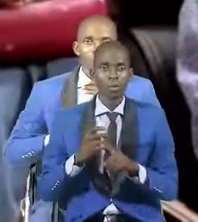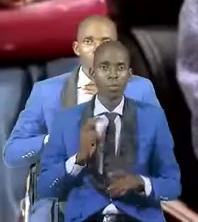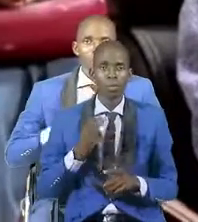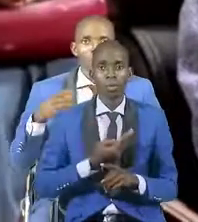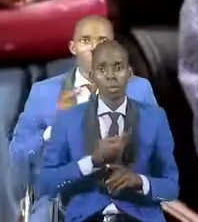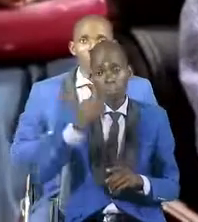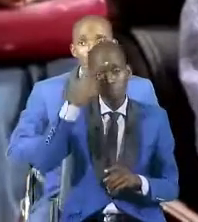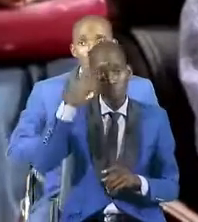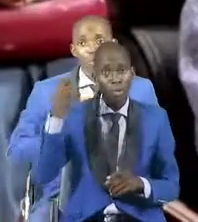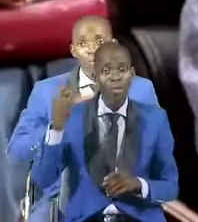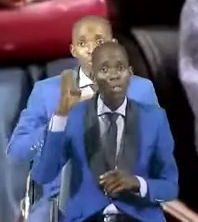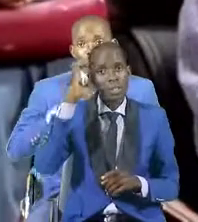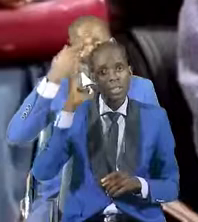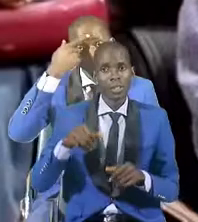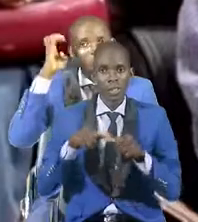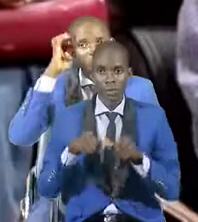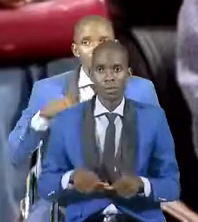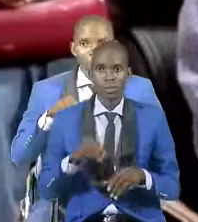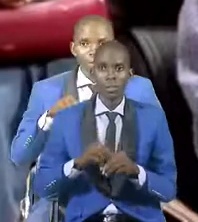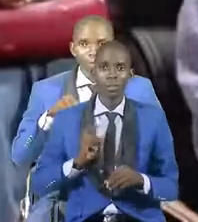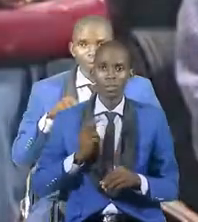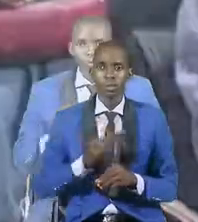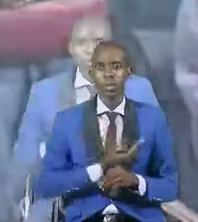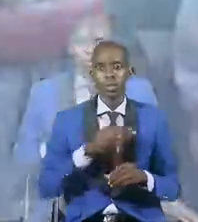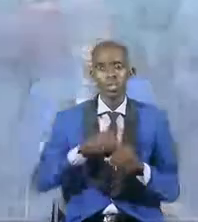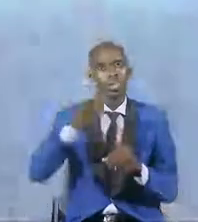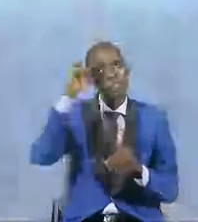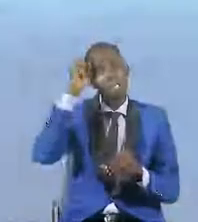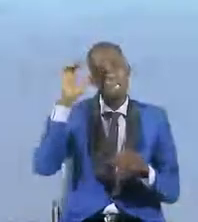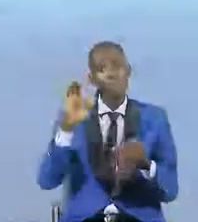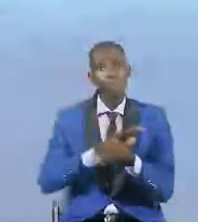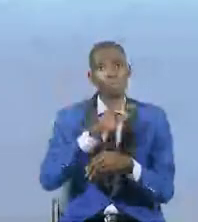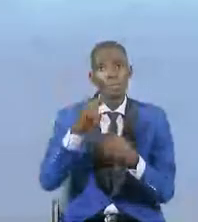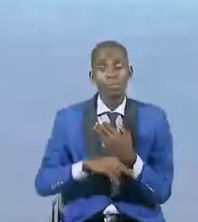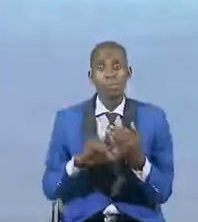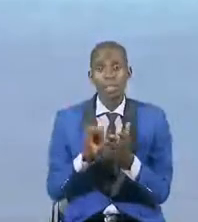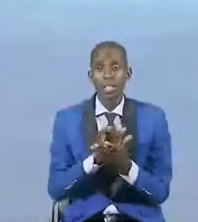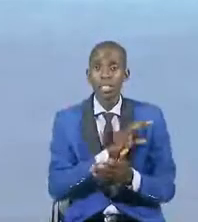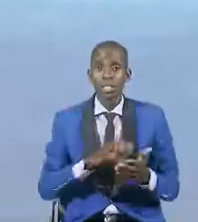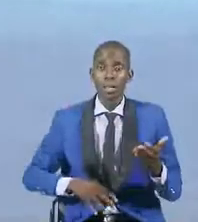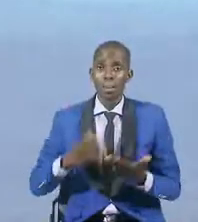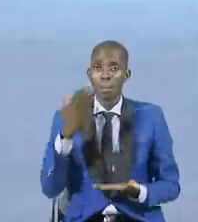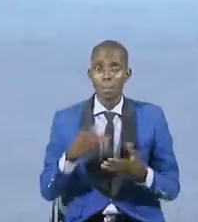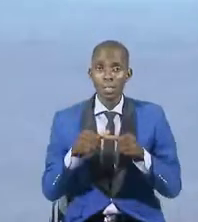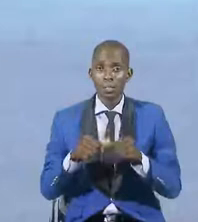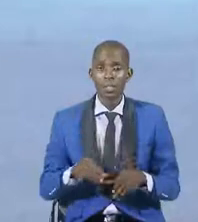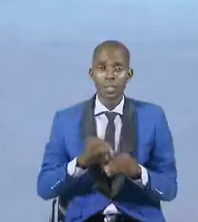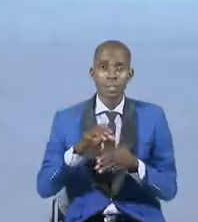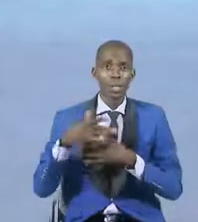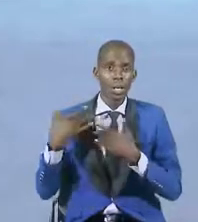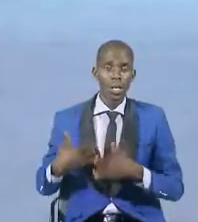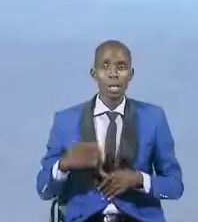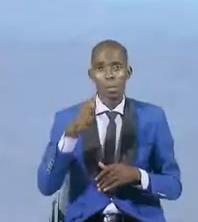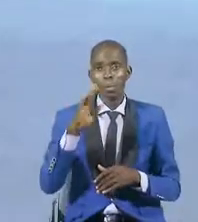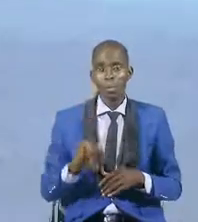les attributs gracieux qui émanent de lui parce qu'il demeure en nous dans sa plénitude. En sorte que Christ